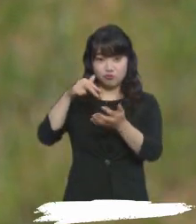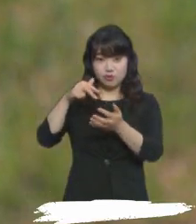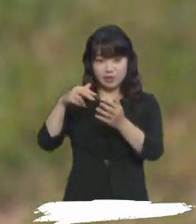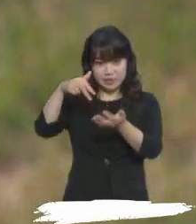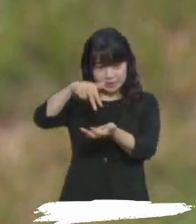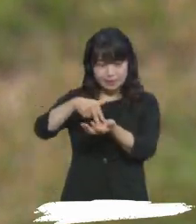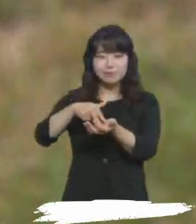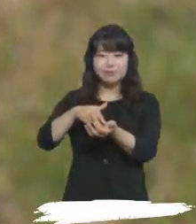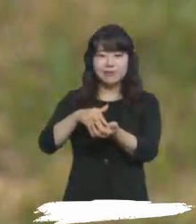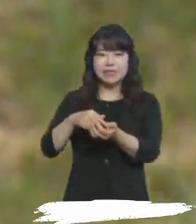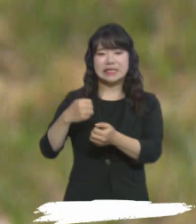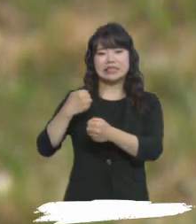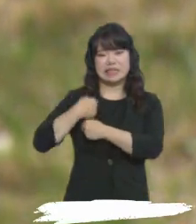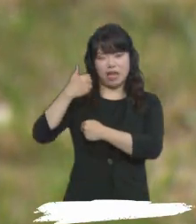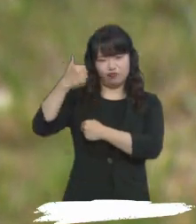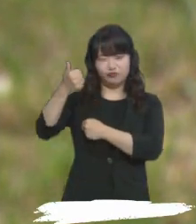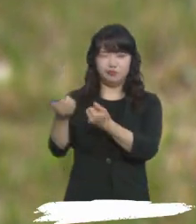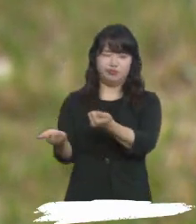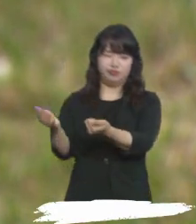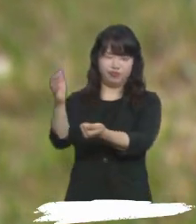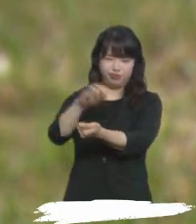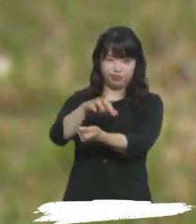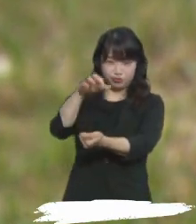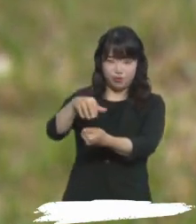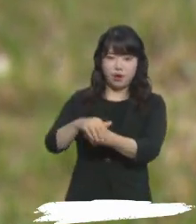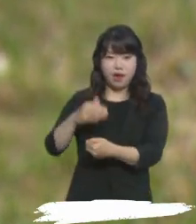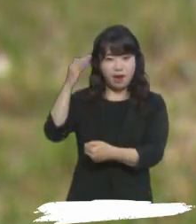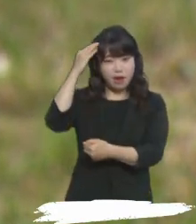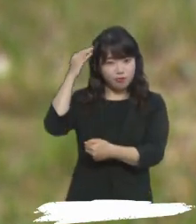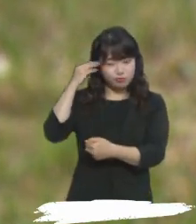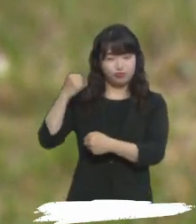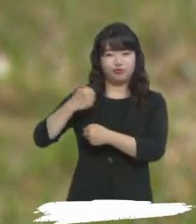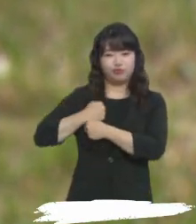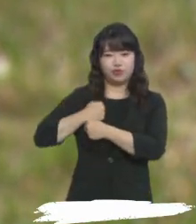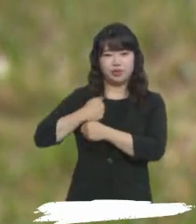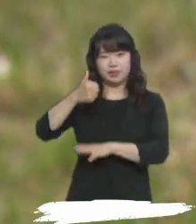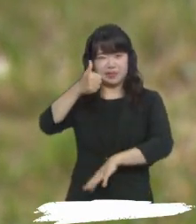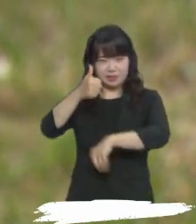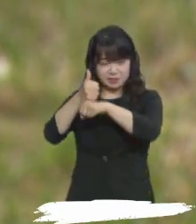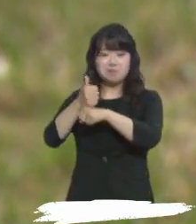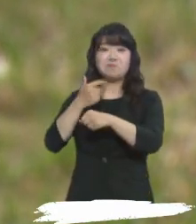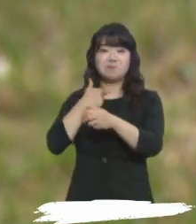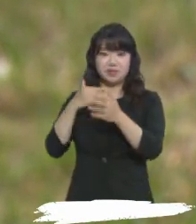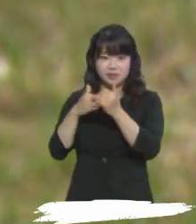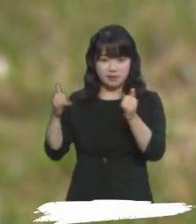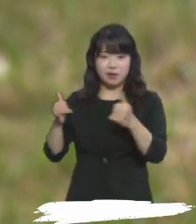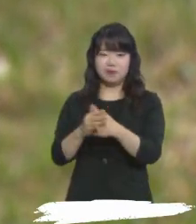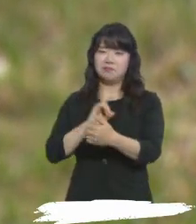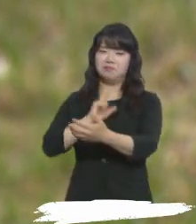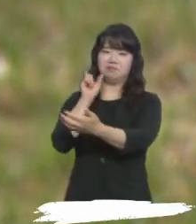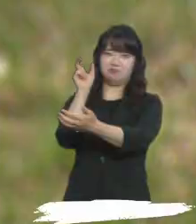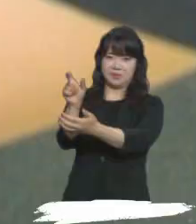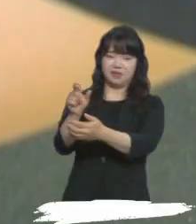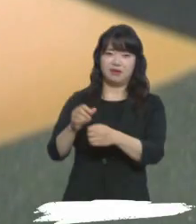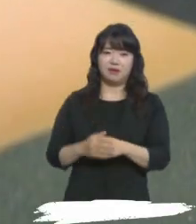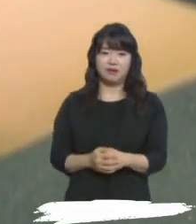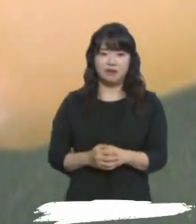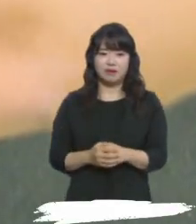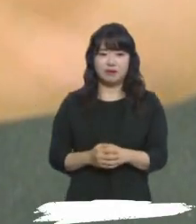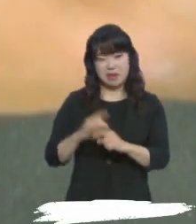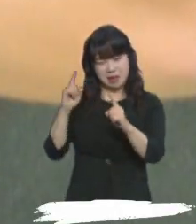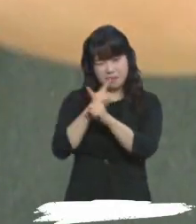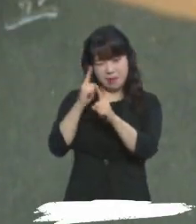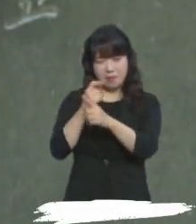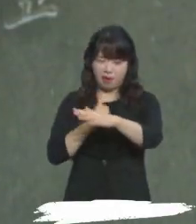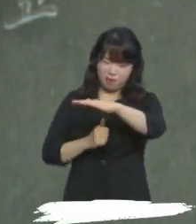국립서울현충원 장군묘역에 안장된 대한민국 초대 육군참모총장 이웅준의 묘비에 적힌 글귀입니다. 개화의